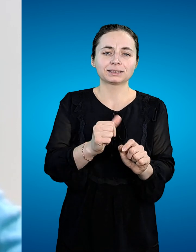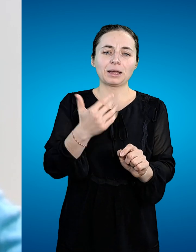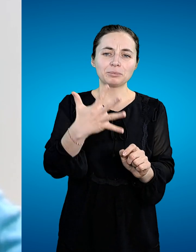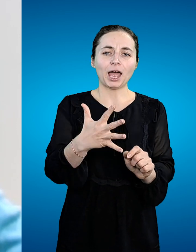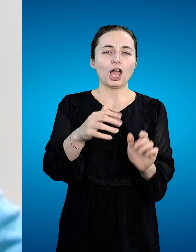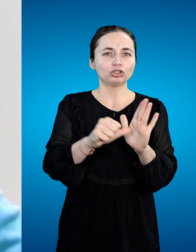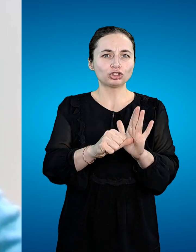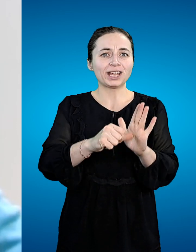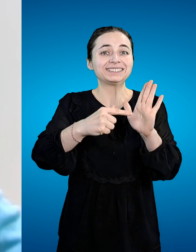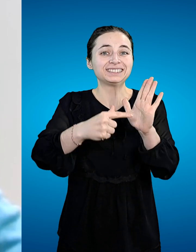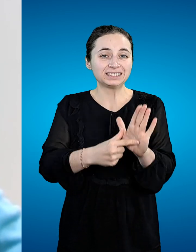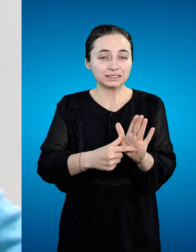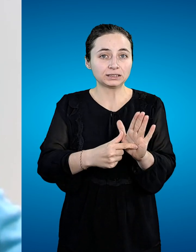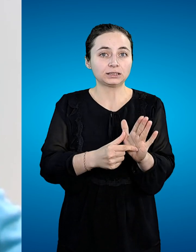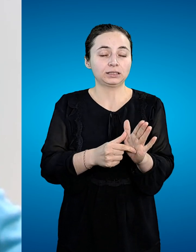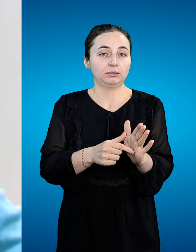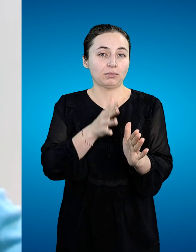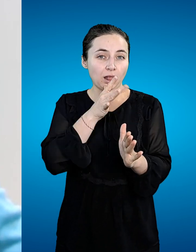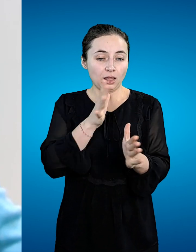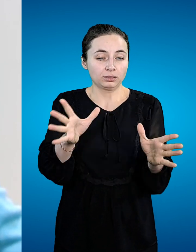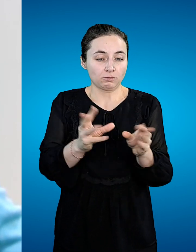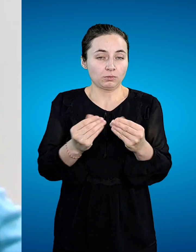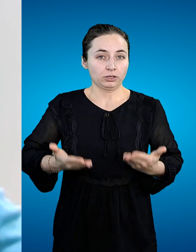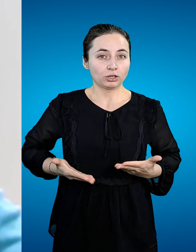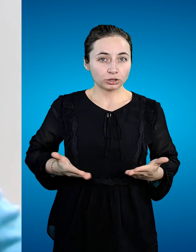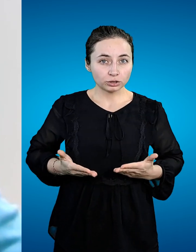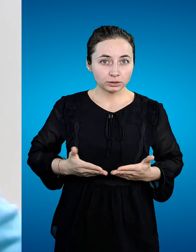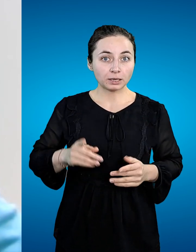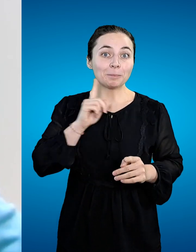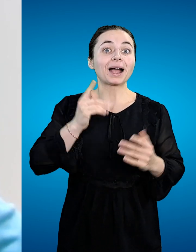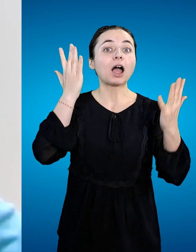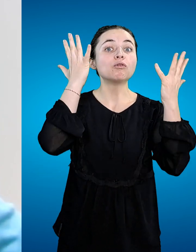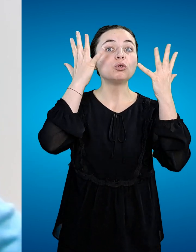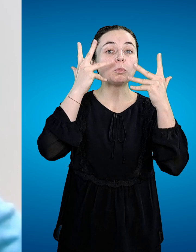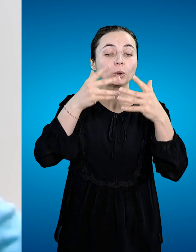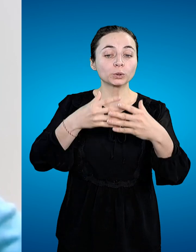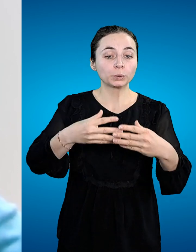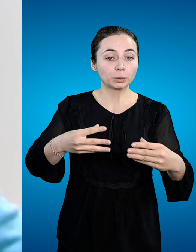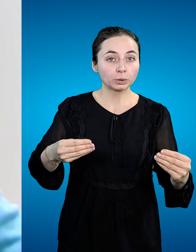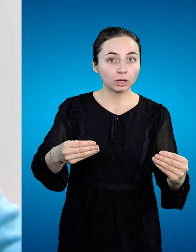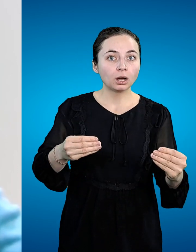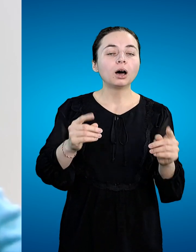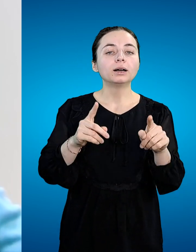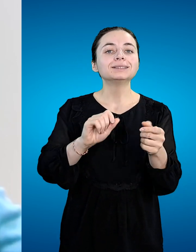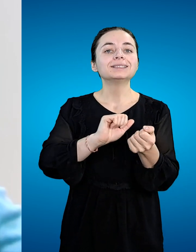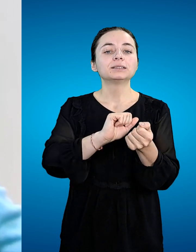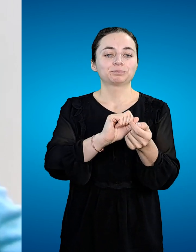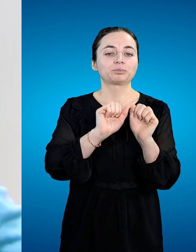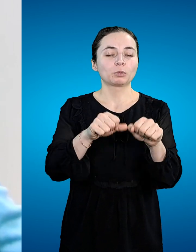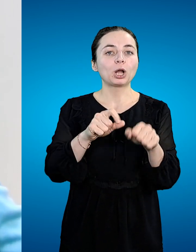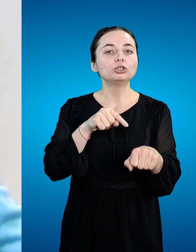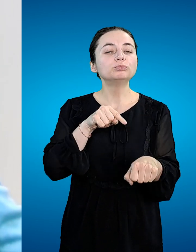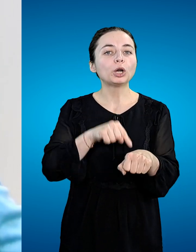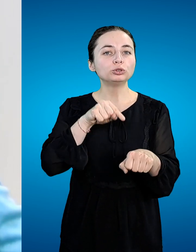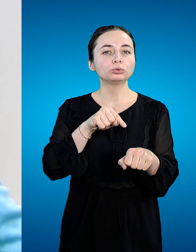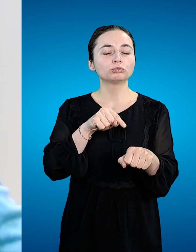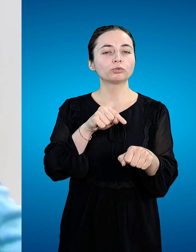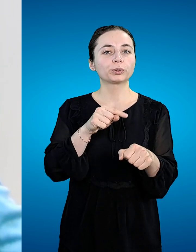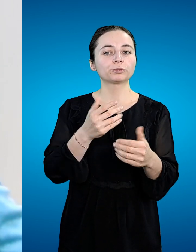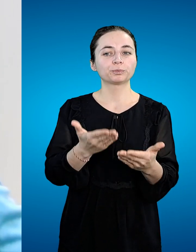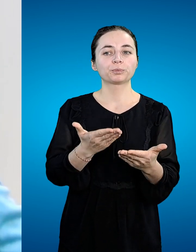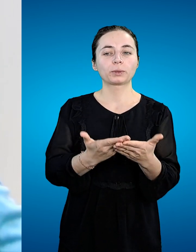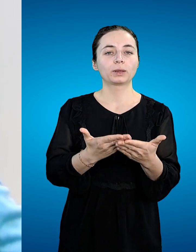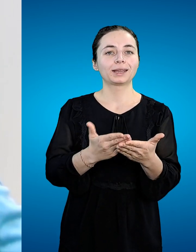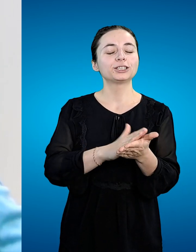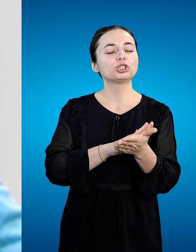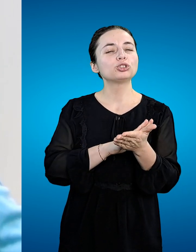за 5, 6, 7 лет совместной жизни, пока тает влюбленность, смогли почувствовать вот